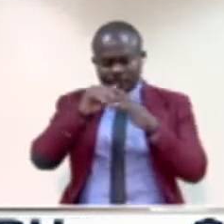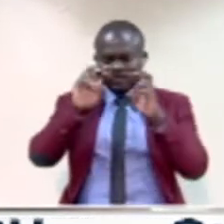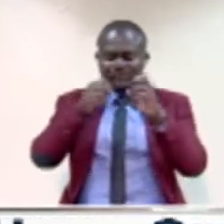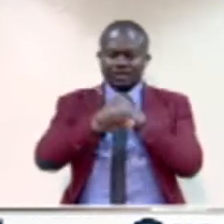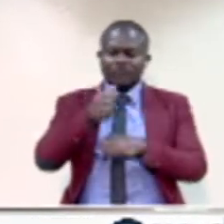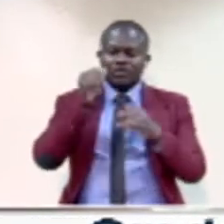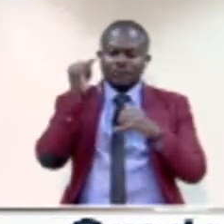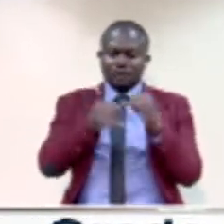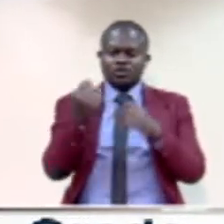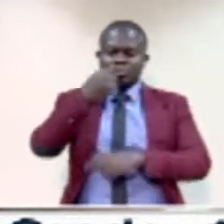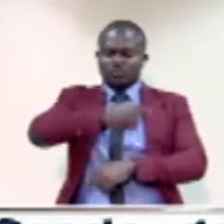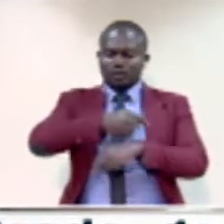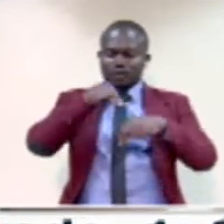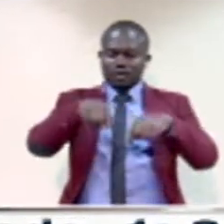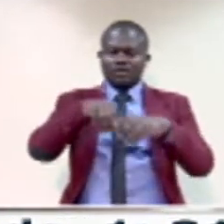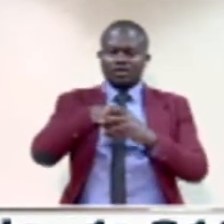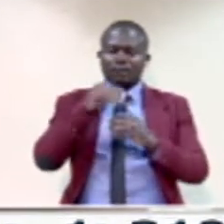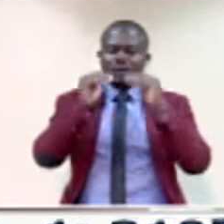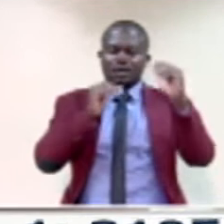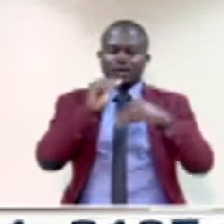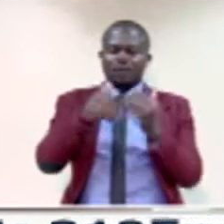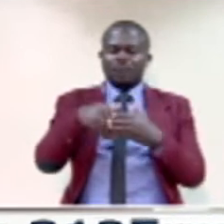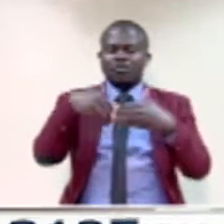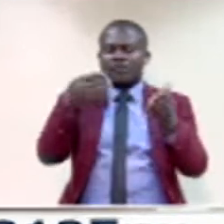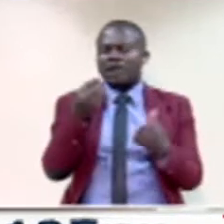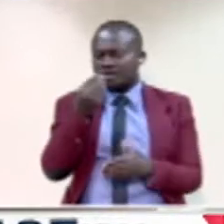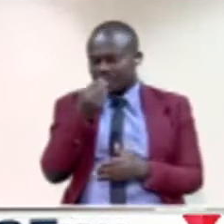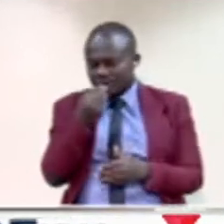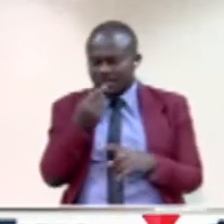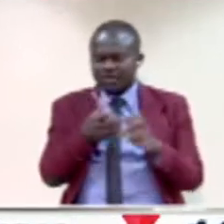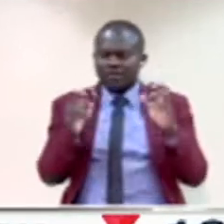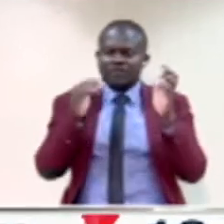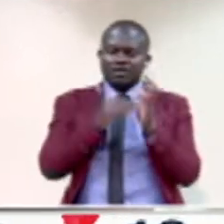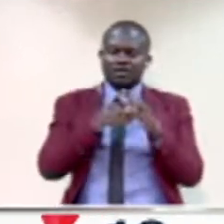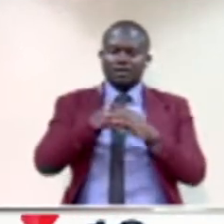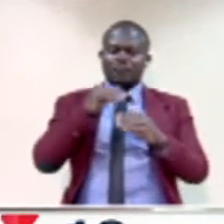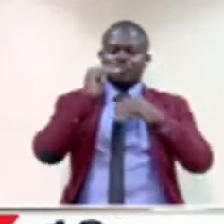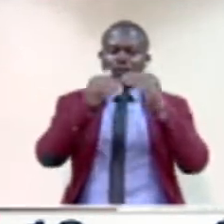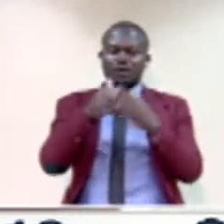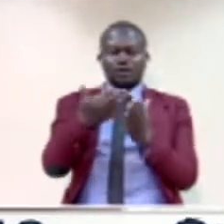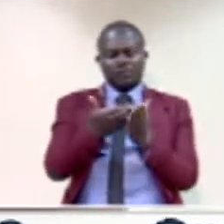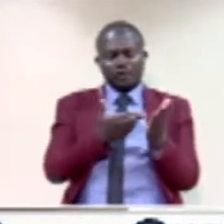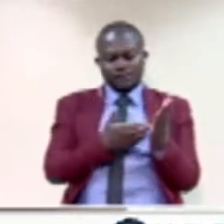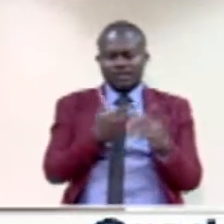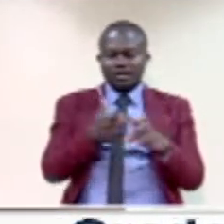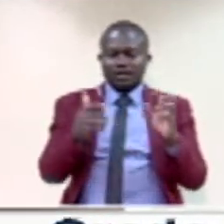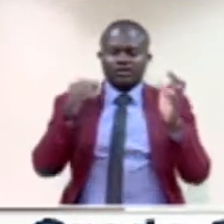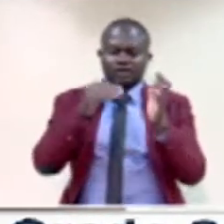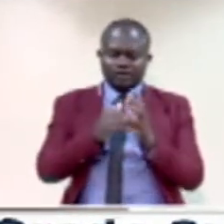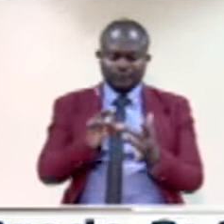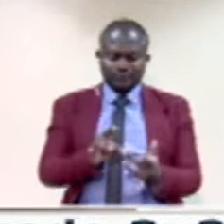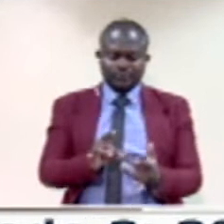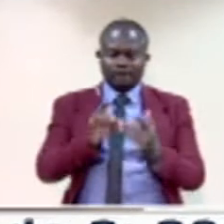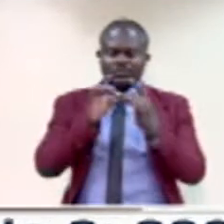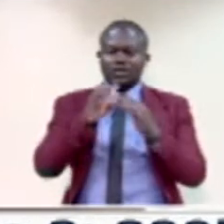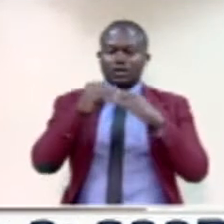uyu munsi, yaba mu rwego rwo kubaha ibiribwa ndetse no mu rwego rwa reporting. Ariko nanone by'umwihariko